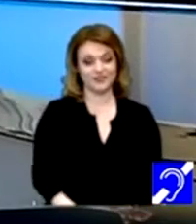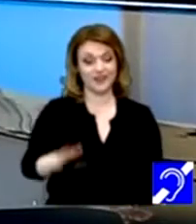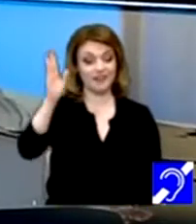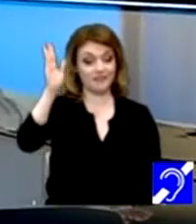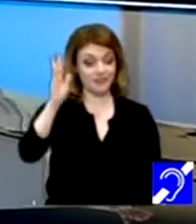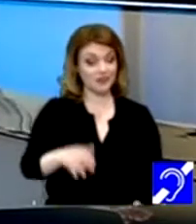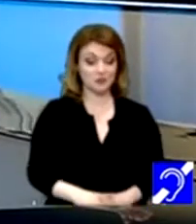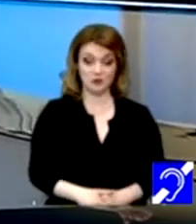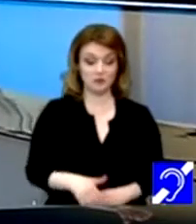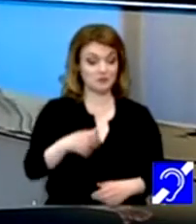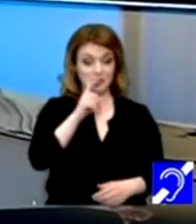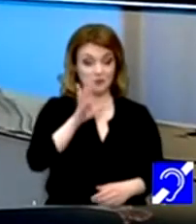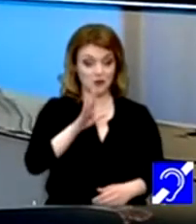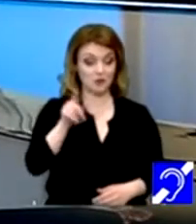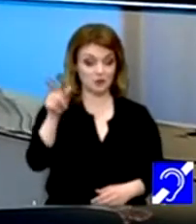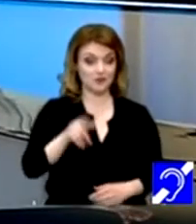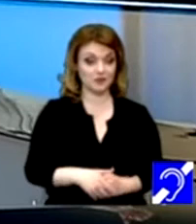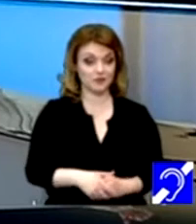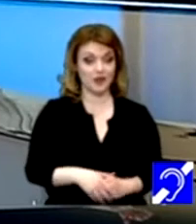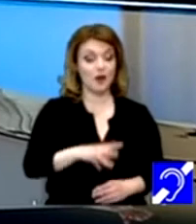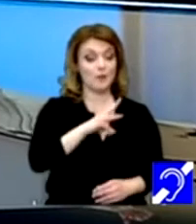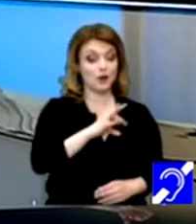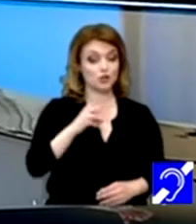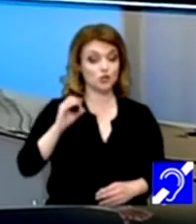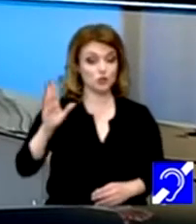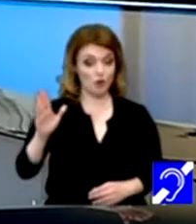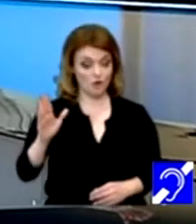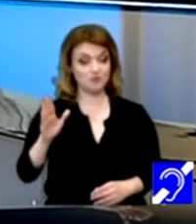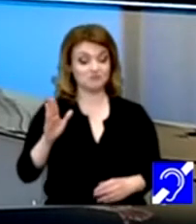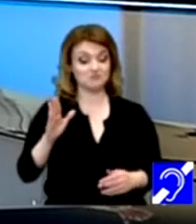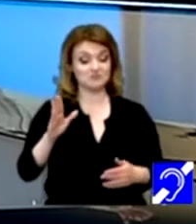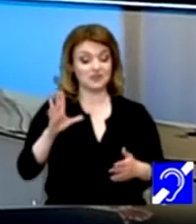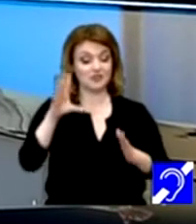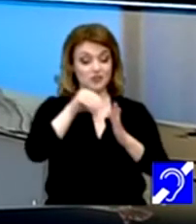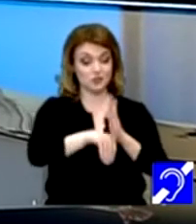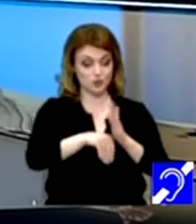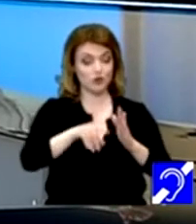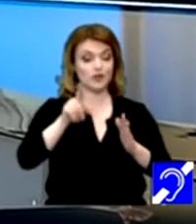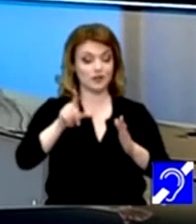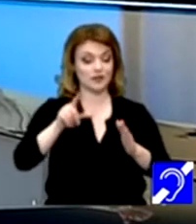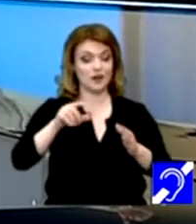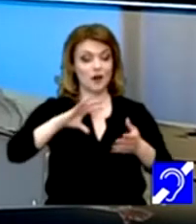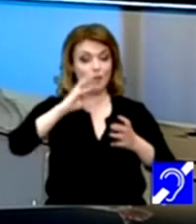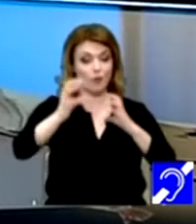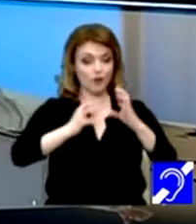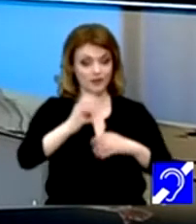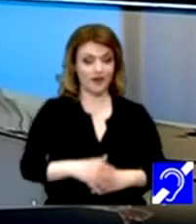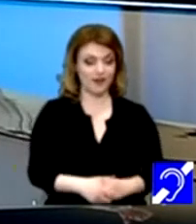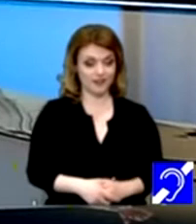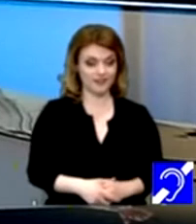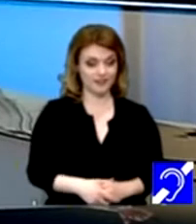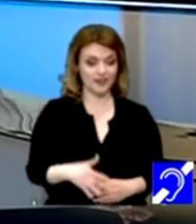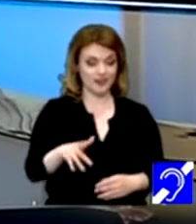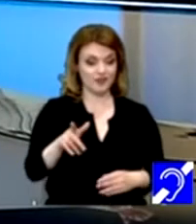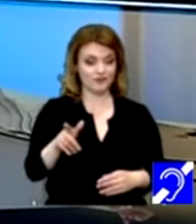Viitor de perspectivă pentru scrima românească. Marco Șovar a devenit campion mondial la sabie după ce a obținut medalia de aur la